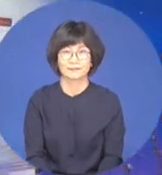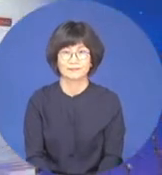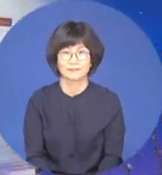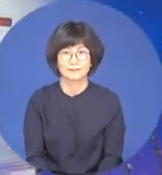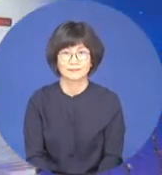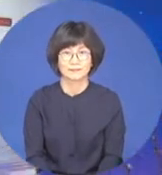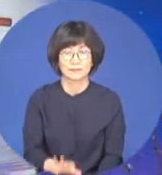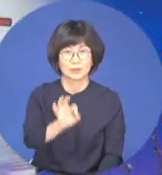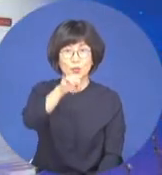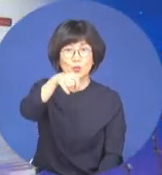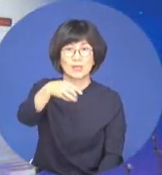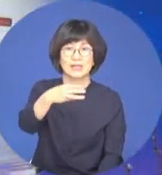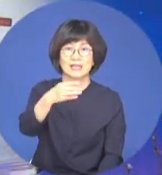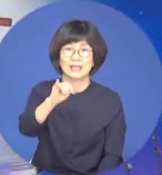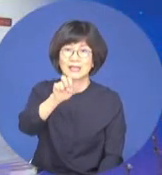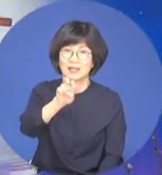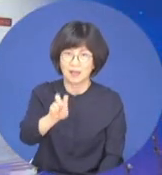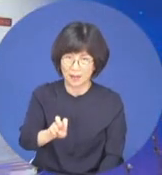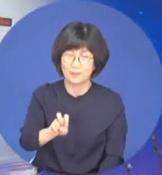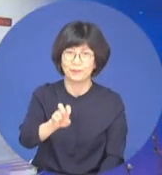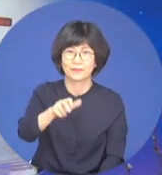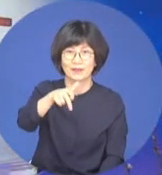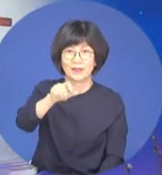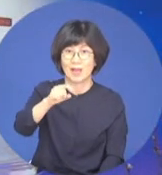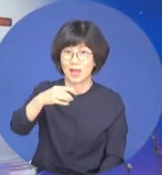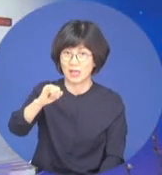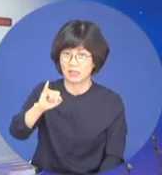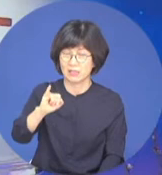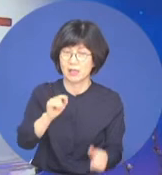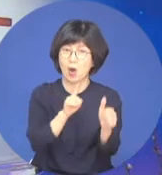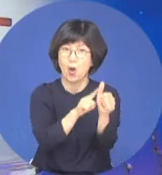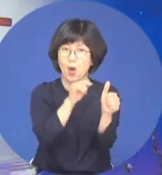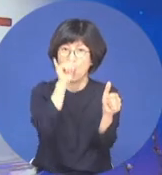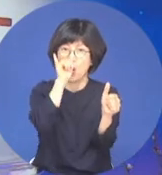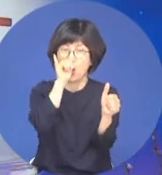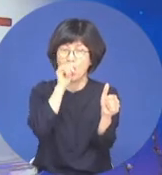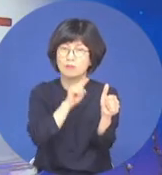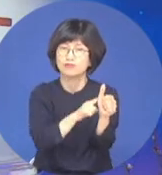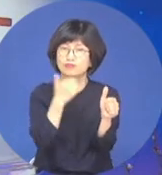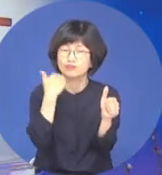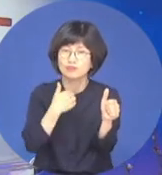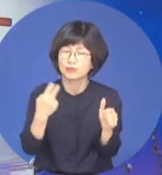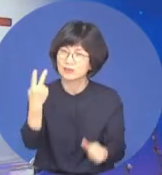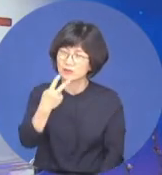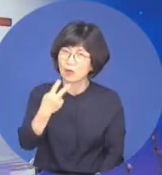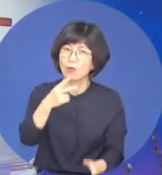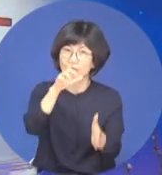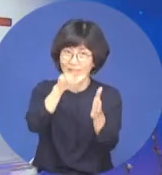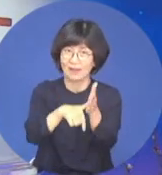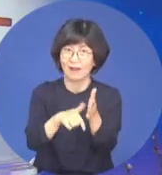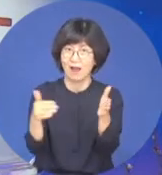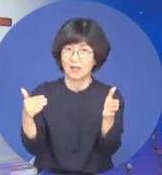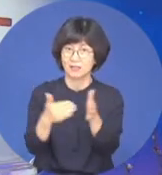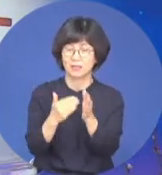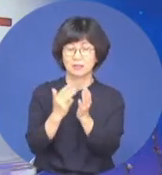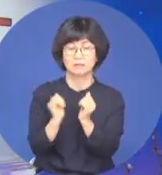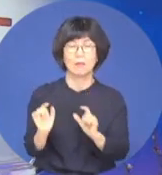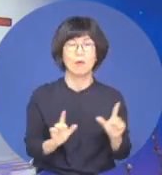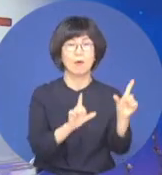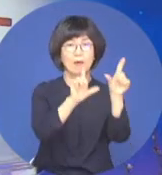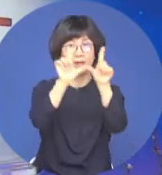윌리엄 케일이라고 하는 분이 있었습니다. 이분은 2000년대 초까지 인생을 살면서